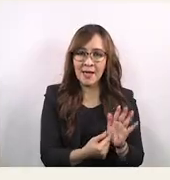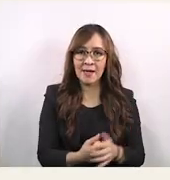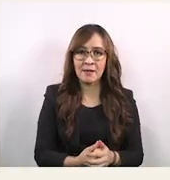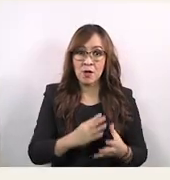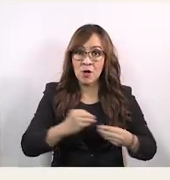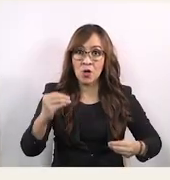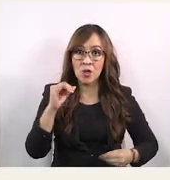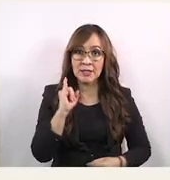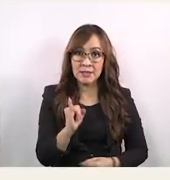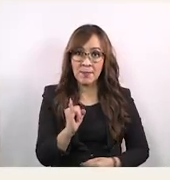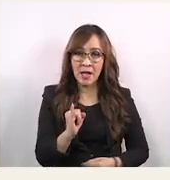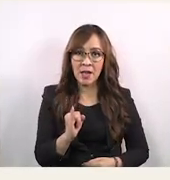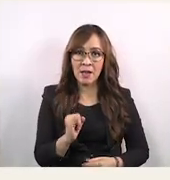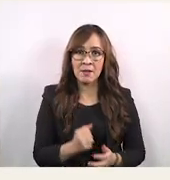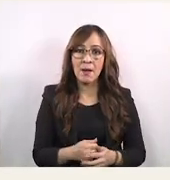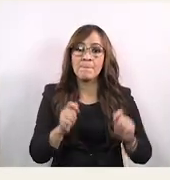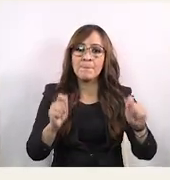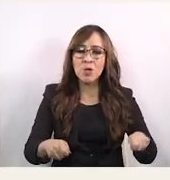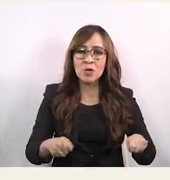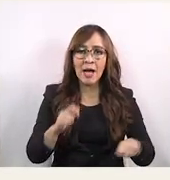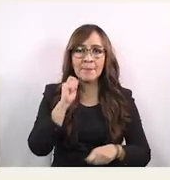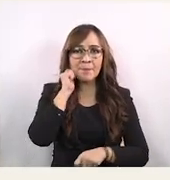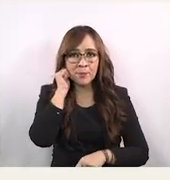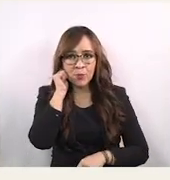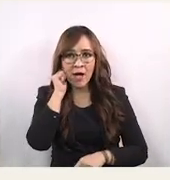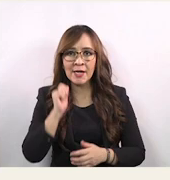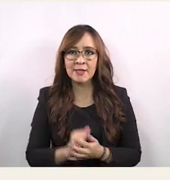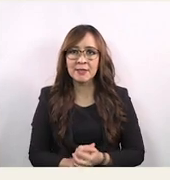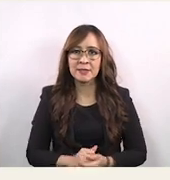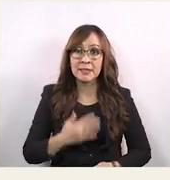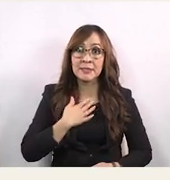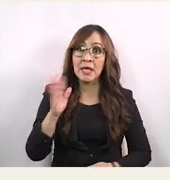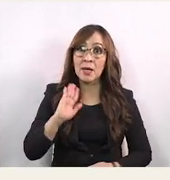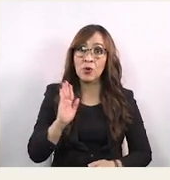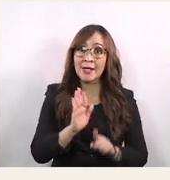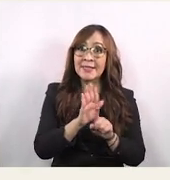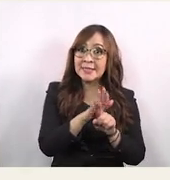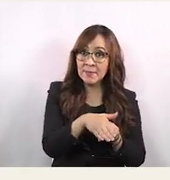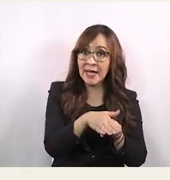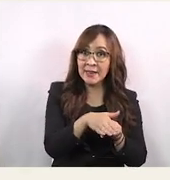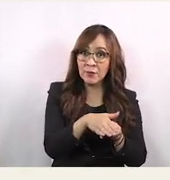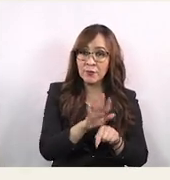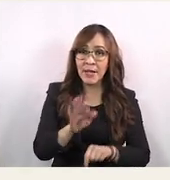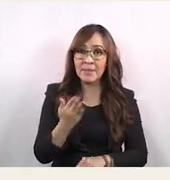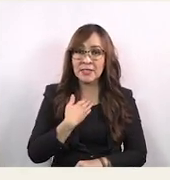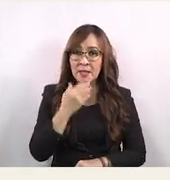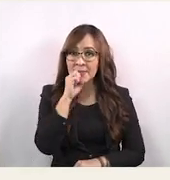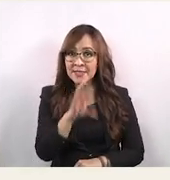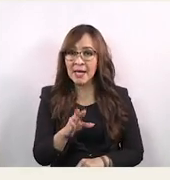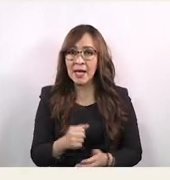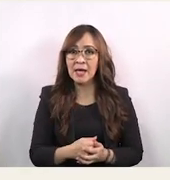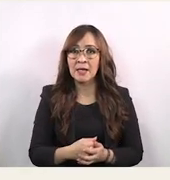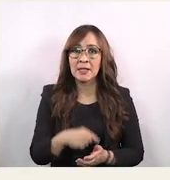Roy sembel ini memakai wanita Hai Sekali lagi saya bukan sedang diskriminatif tapi saya sedang bicara